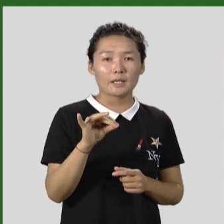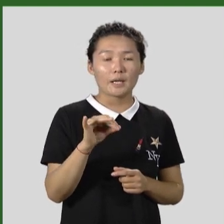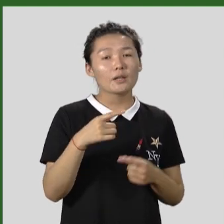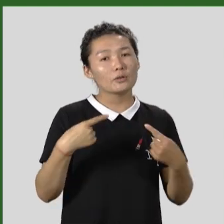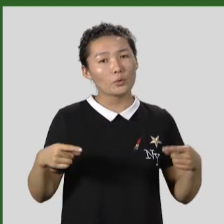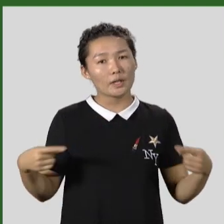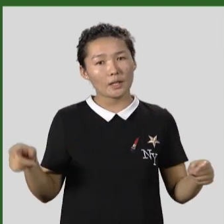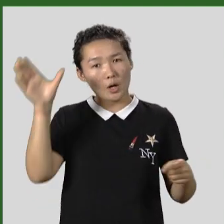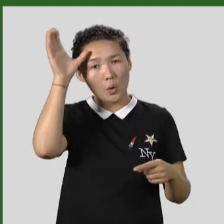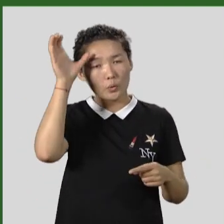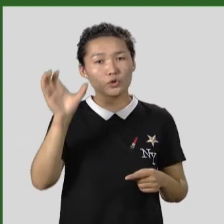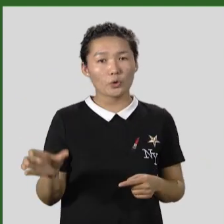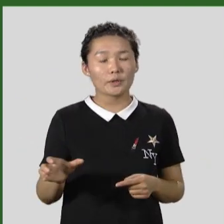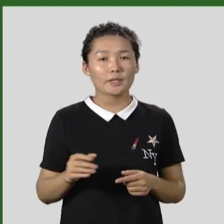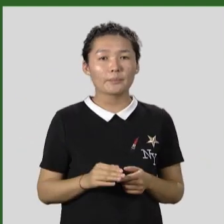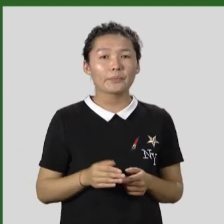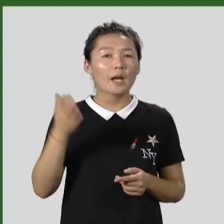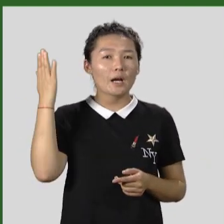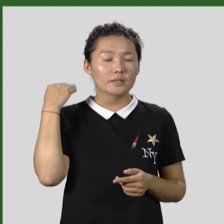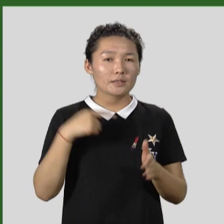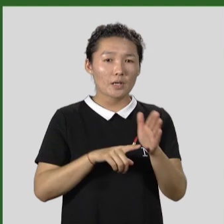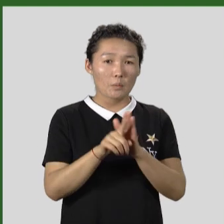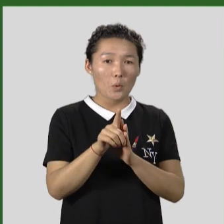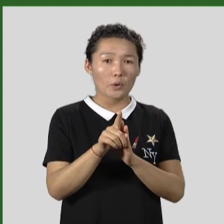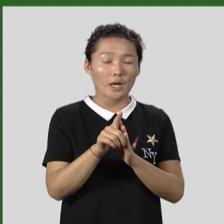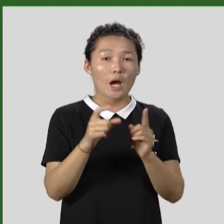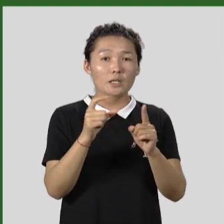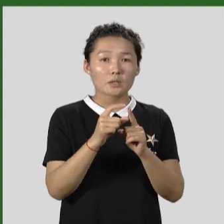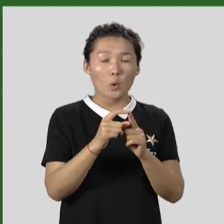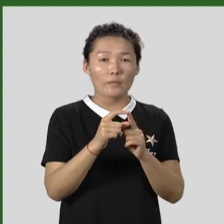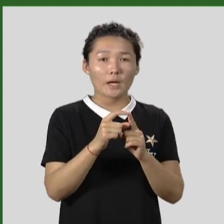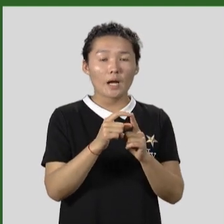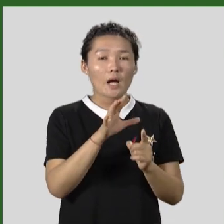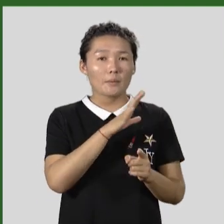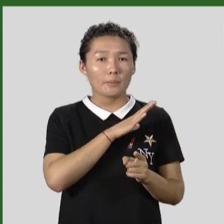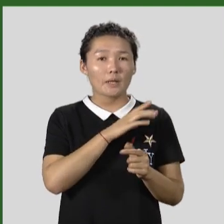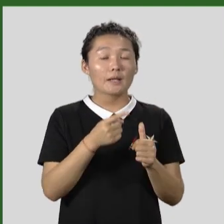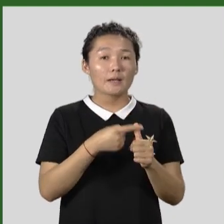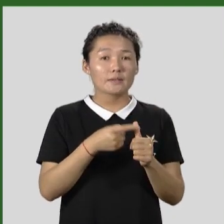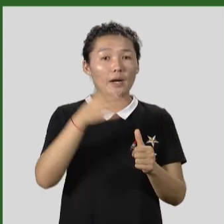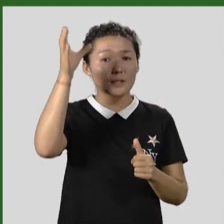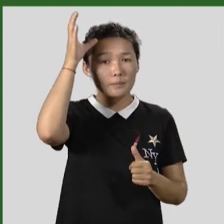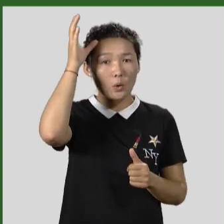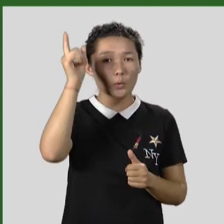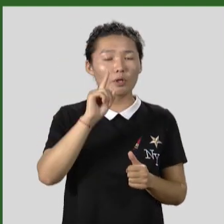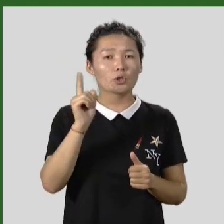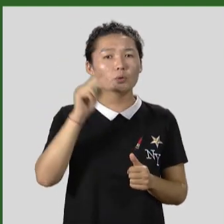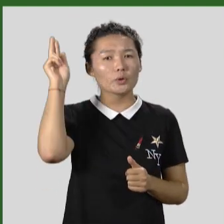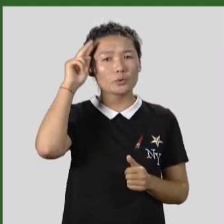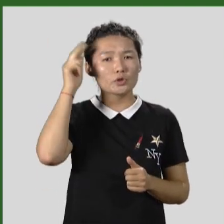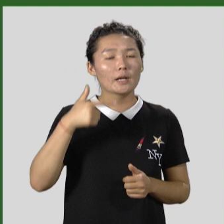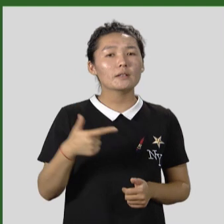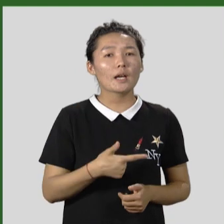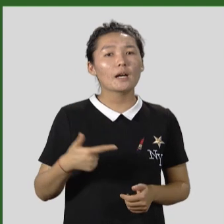другие. С тех пор это слово стало названием науки. Что изучает